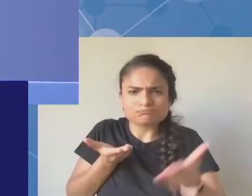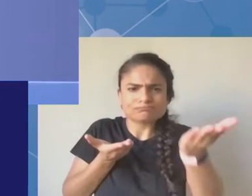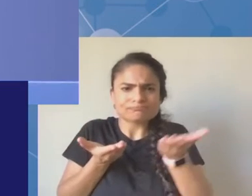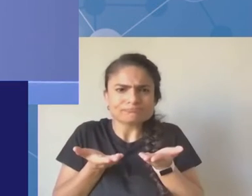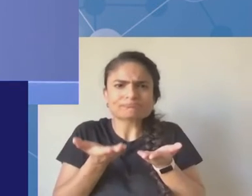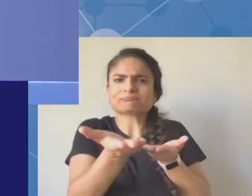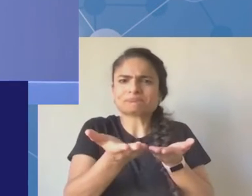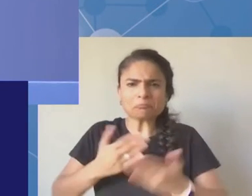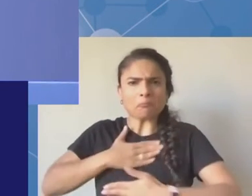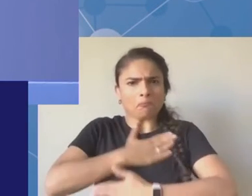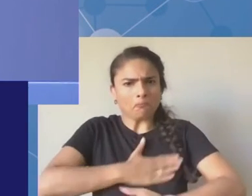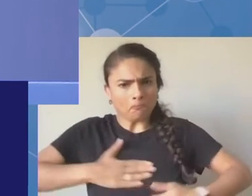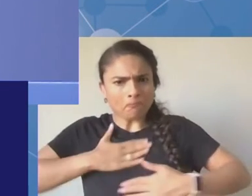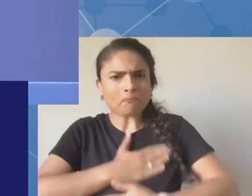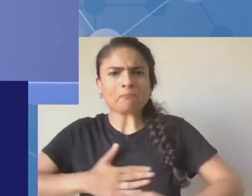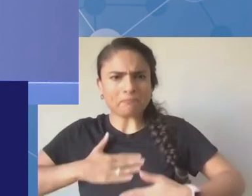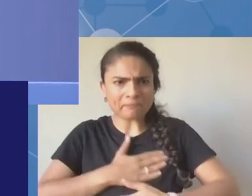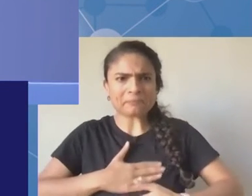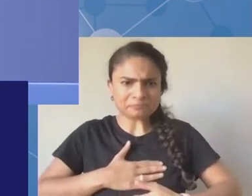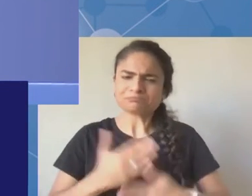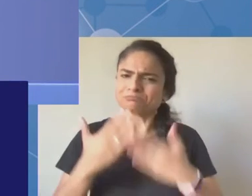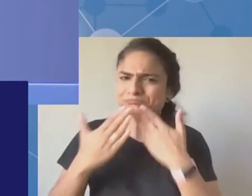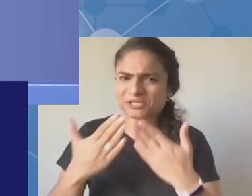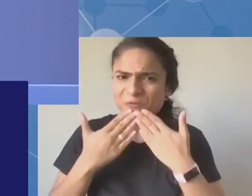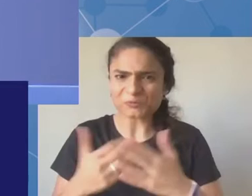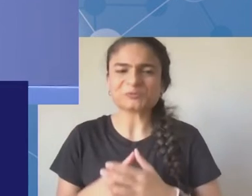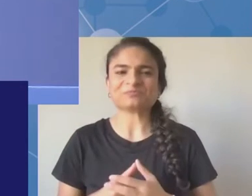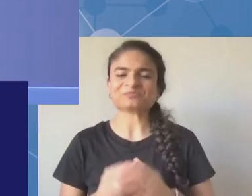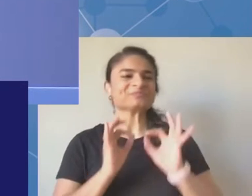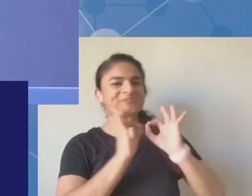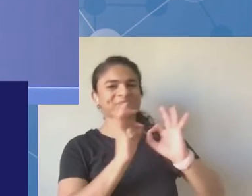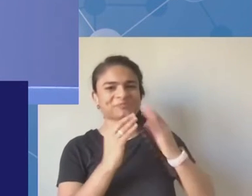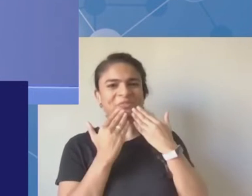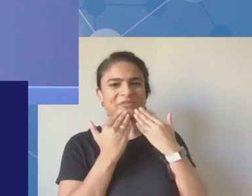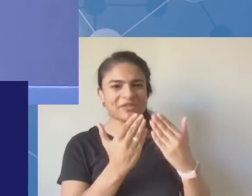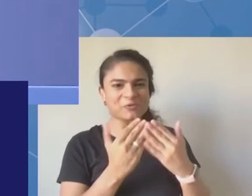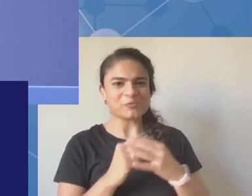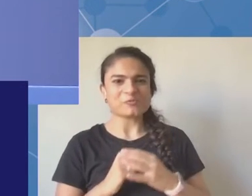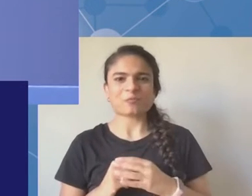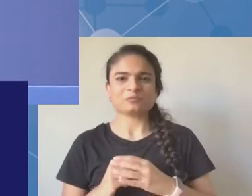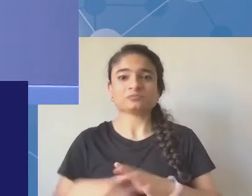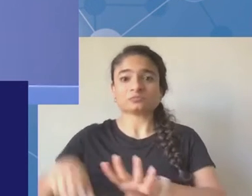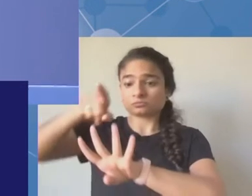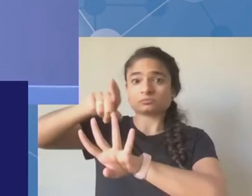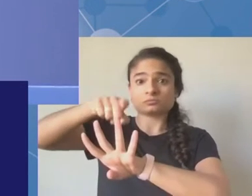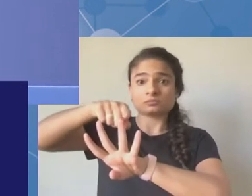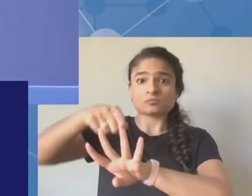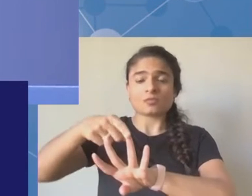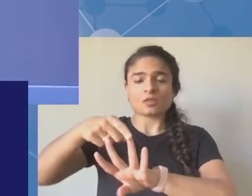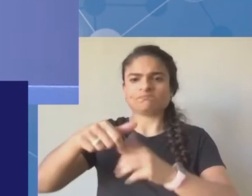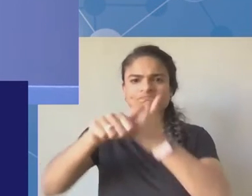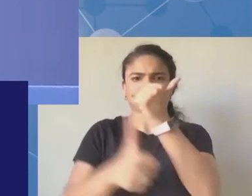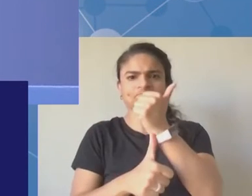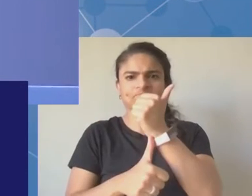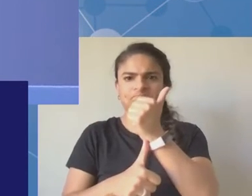с ваших уст услышим то, что вы думаете, как вы воспринимаете наши встречи. С